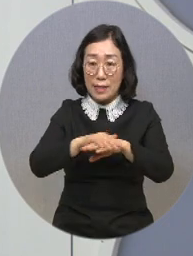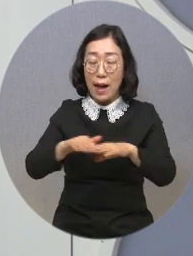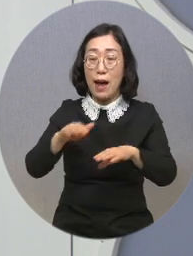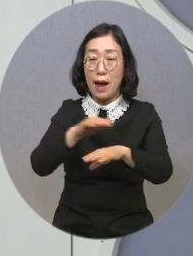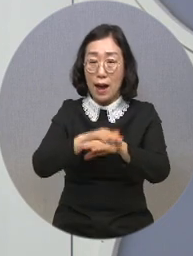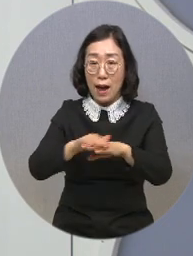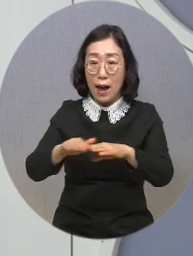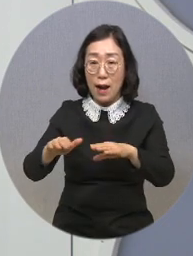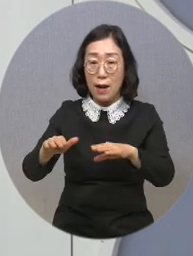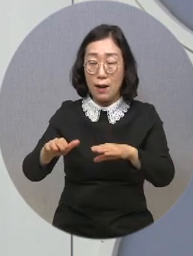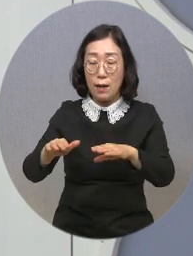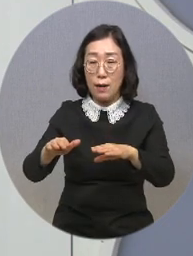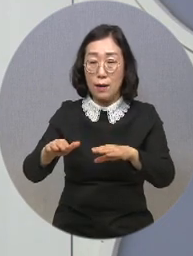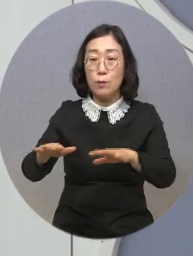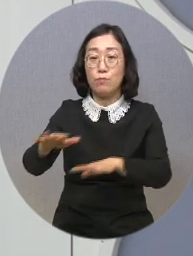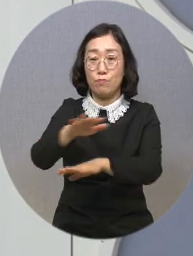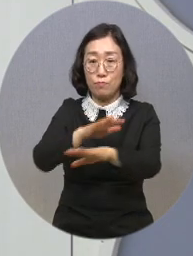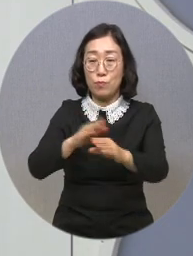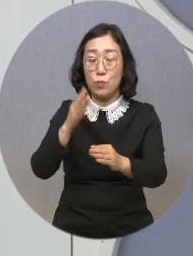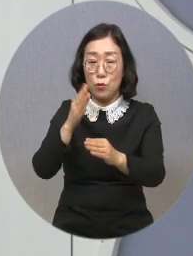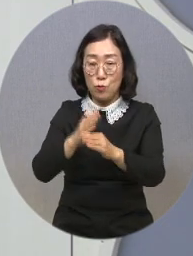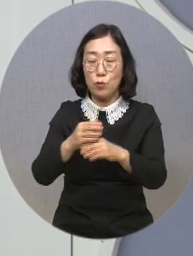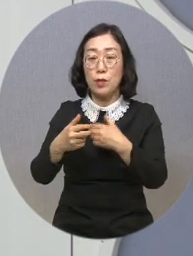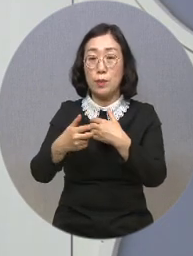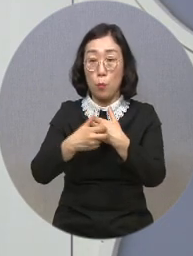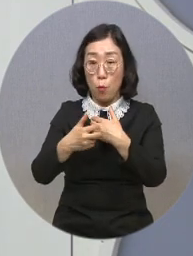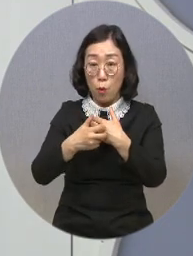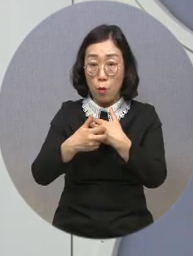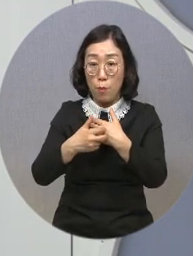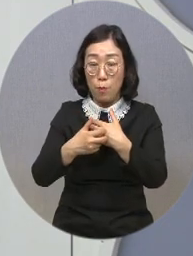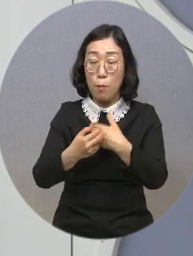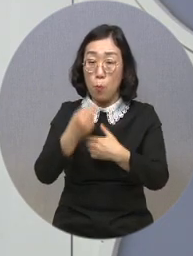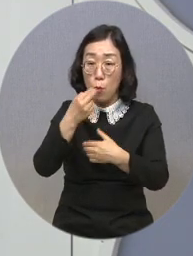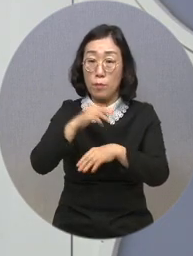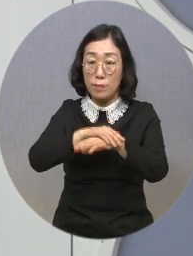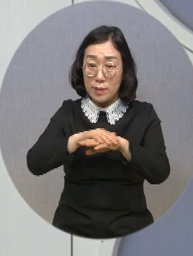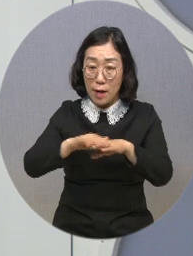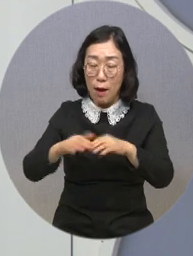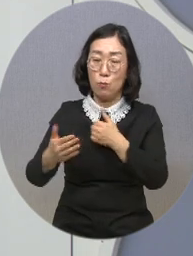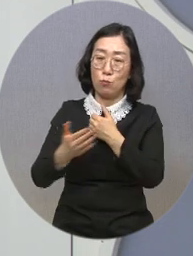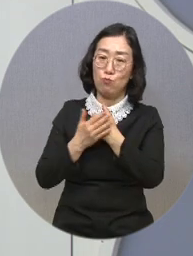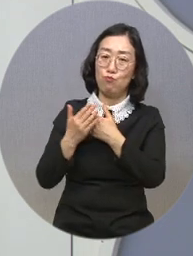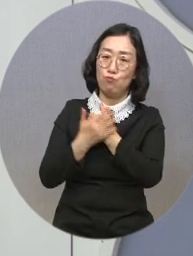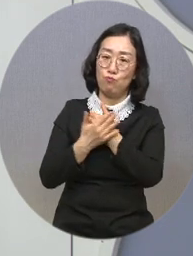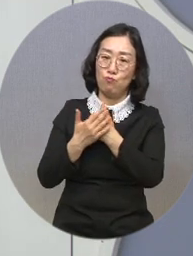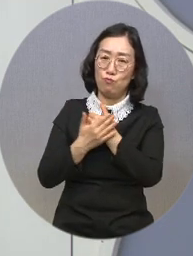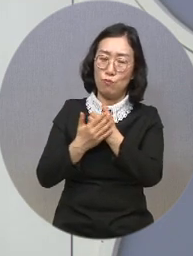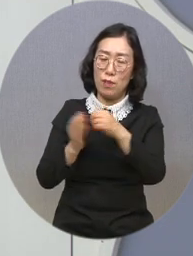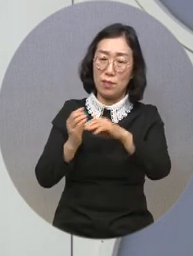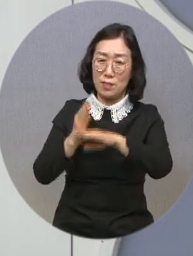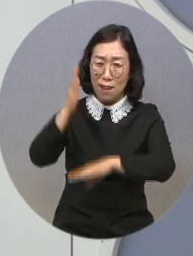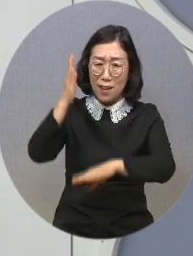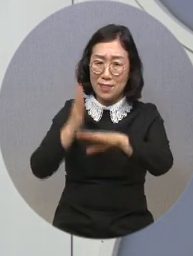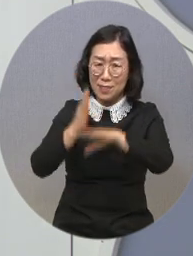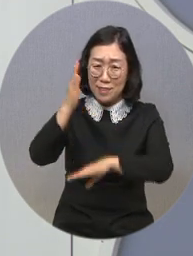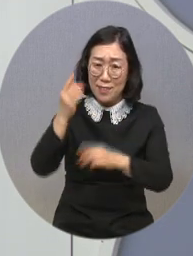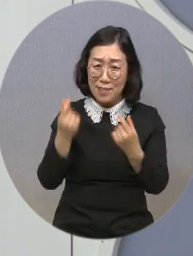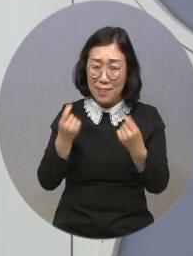이렇게 생각하시고 의료보험 같은 것도 잘 되고 있다 생각하시고 막 복지도 뭐 너무 많이 하는 거 아니냐 이런 말씀들을